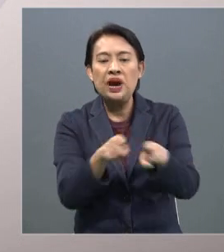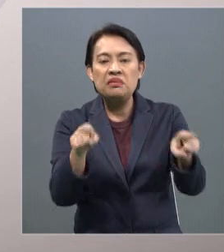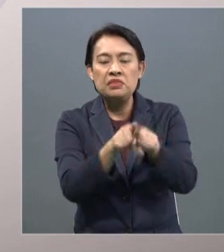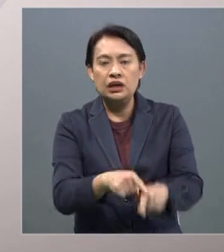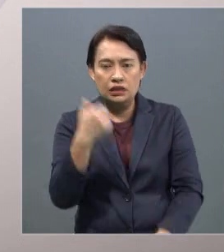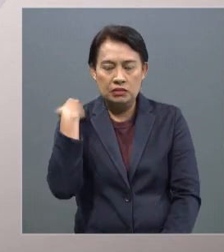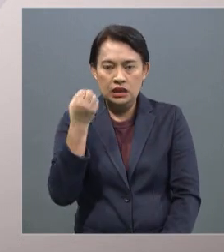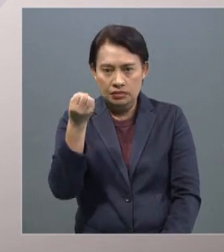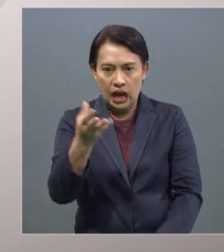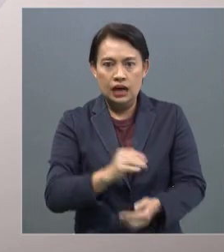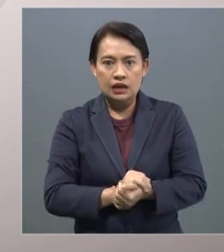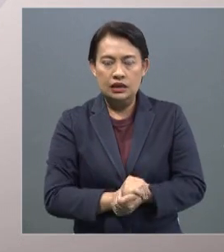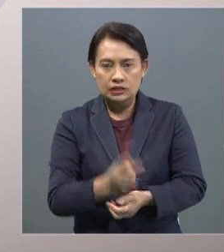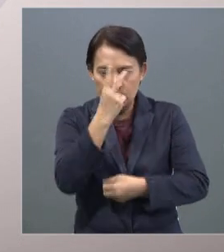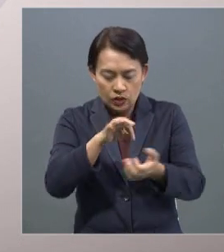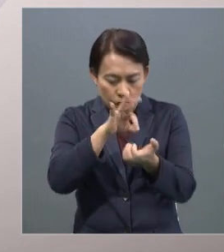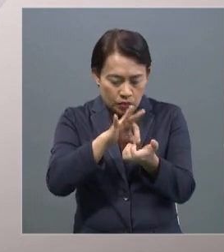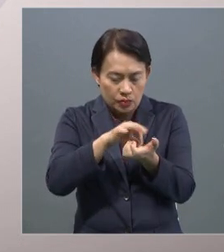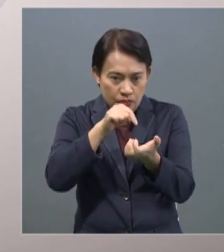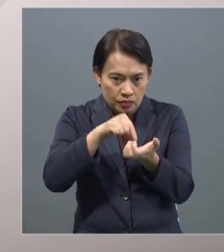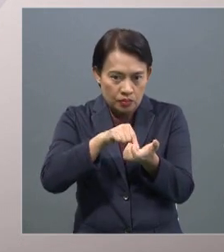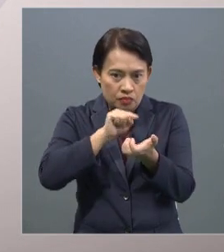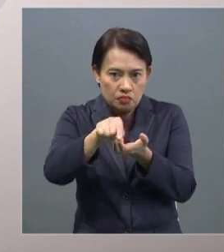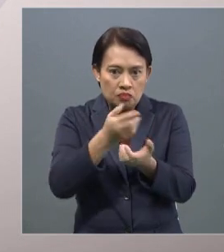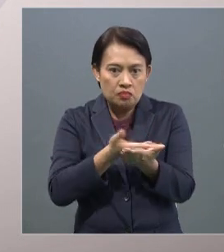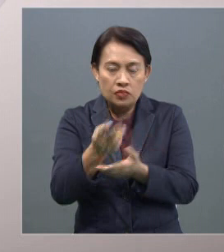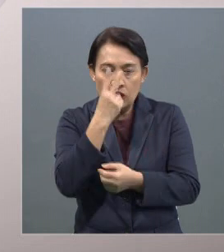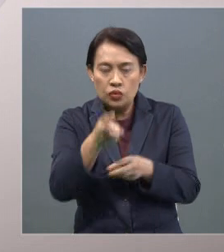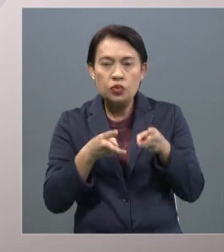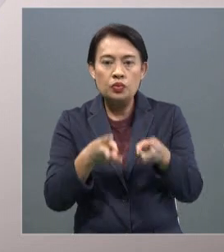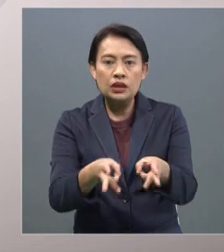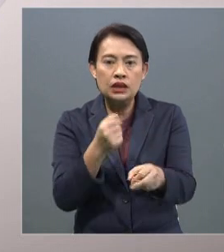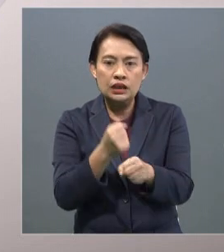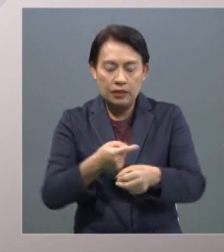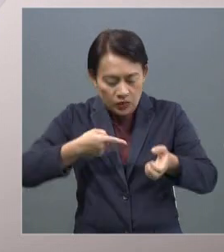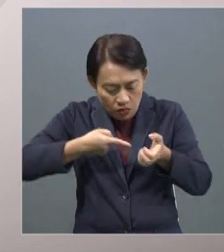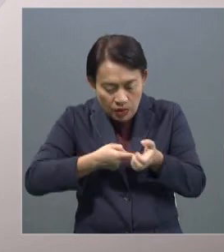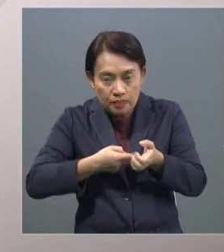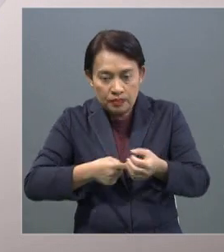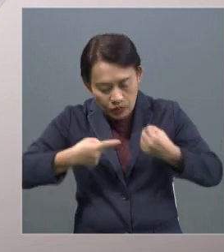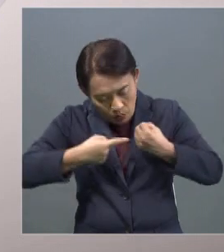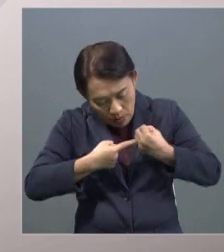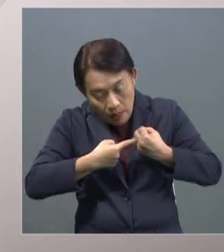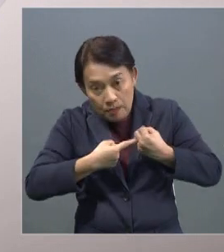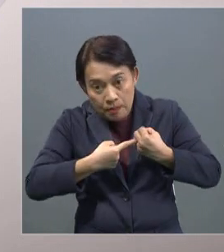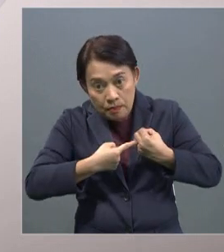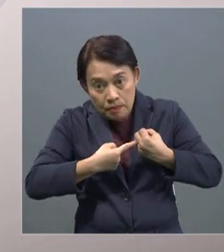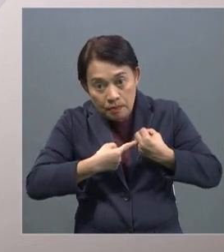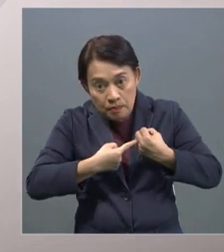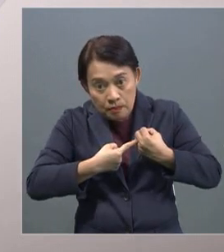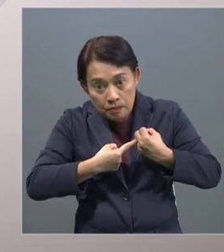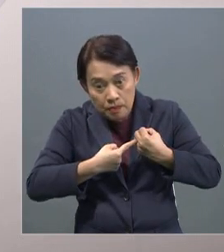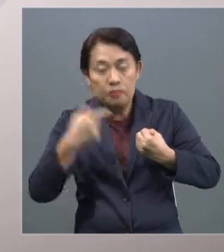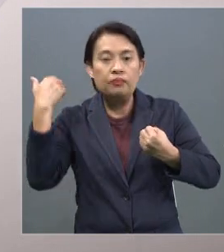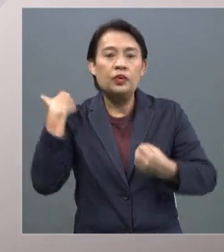ออนไลน์อ่ะเจอมั้ยอ่ะดูดูวิธีการนะกว่าที่จะได้กินเนี่ยนะต้องจิ้มอย่างงี้ก่อนปึ๊กมันมันจะมีคุณผู้ชม